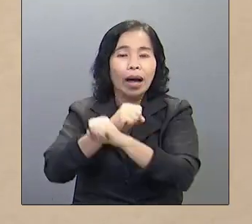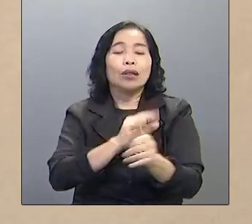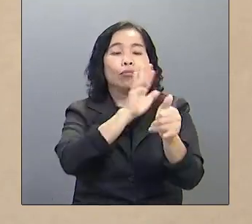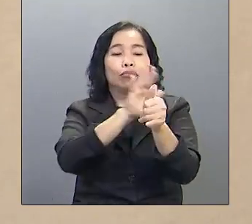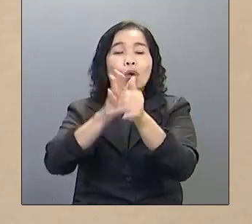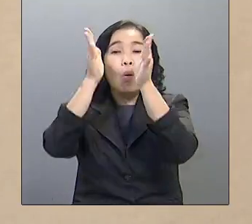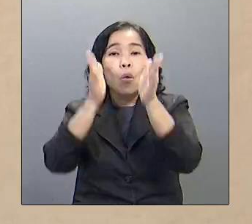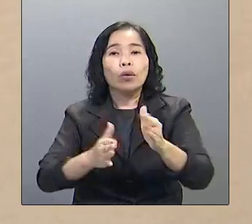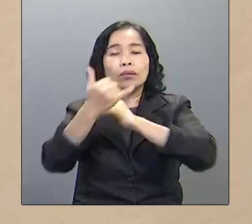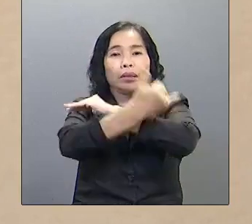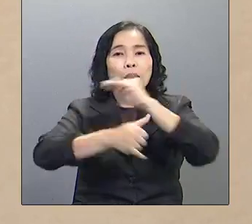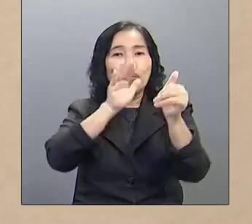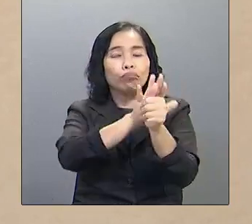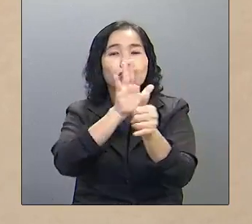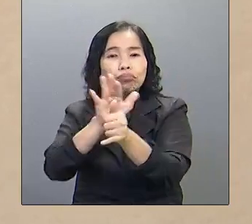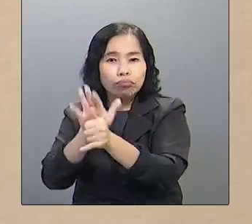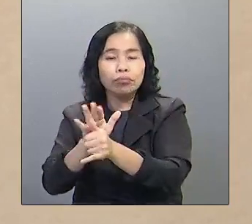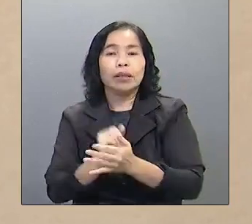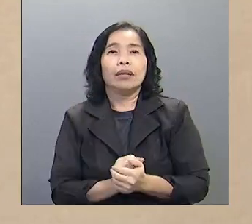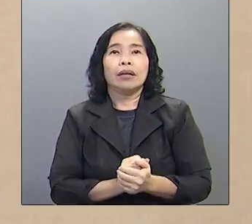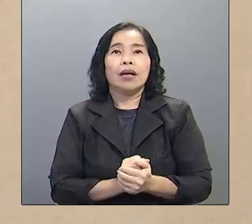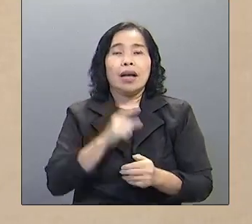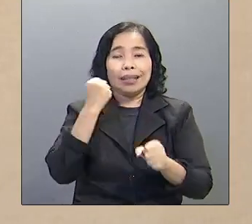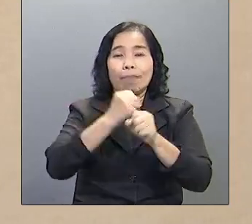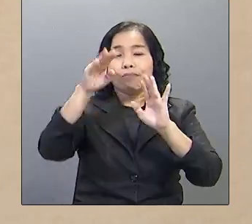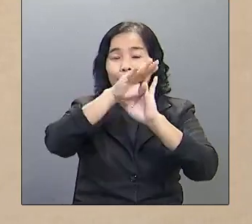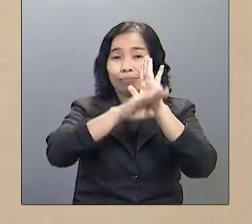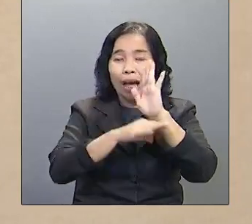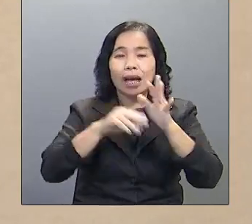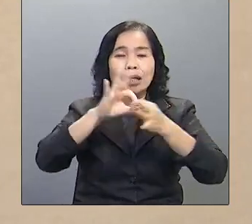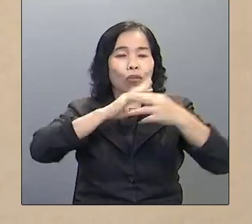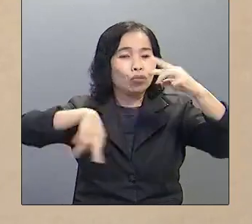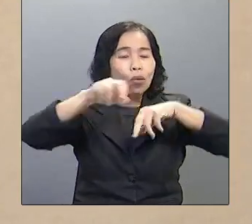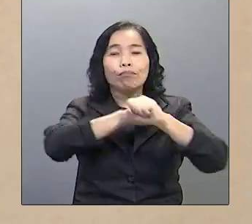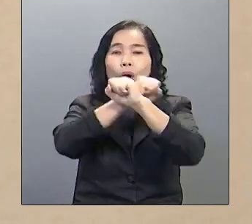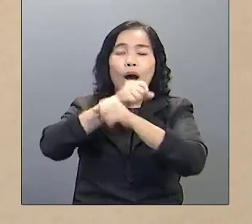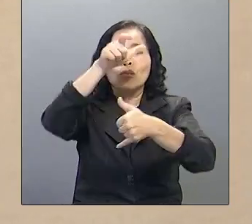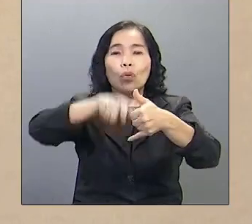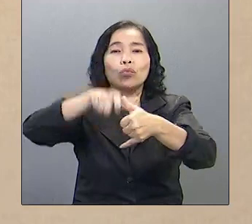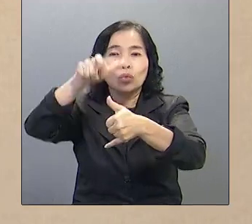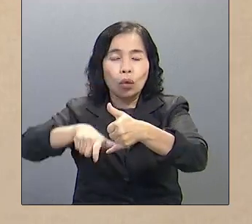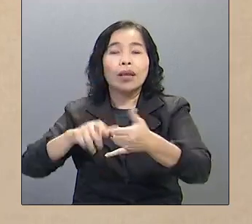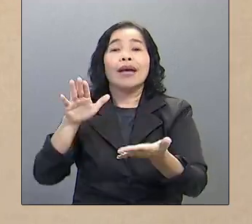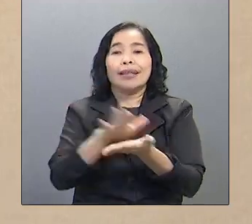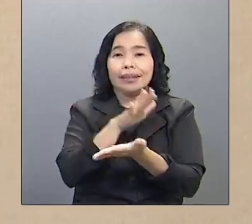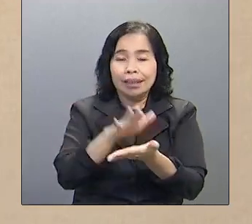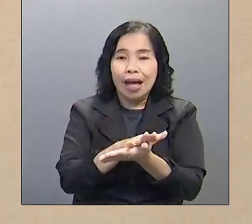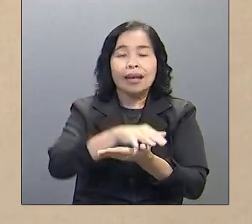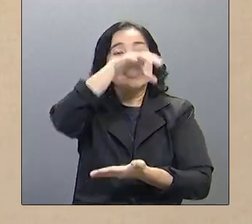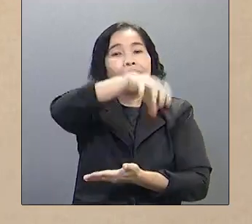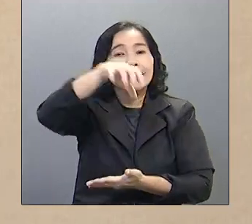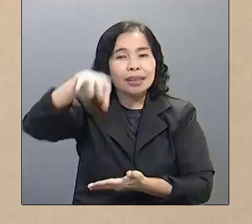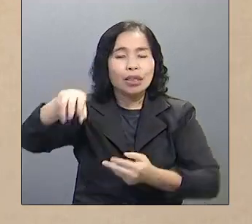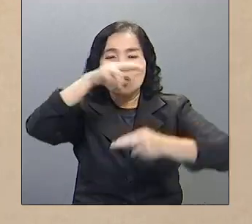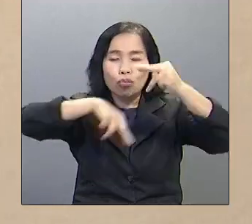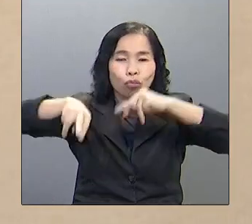ญซึ่งจะต้องกำหนดมาตรการรักษาความปลอดภัยที่เกี่ยวข้องกับบุคคลเอกสารสถานที่อย่างเข้มงว